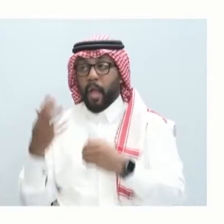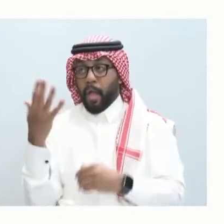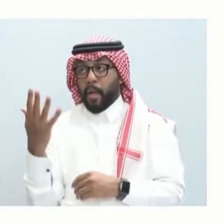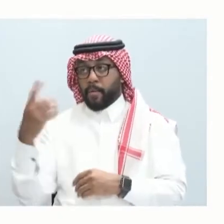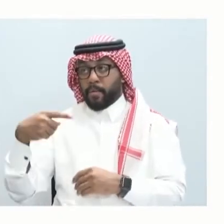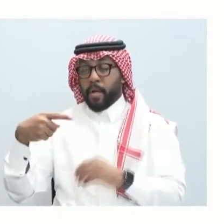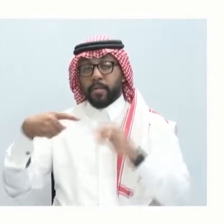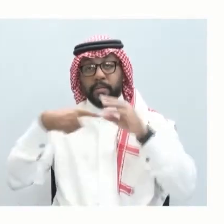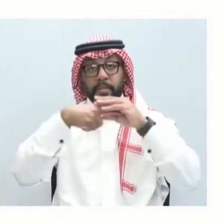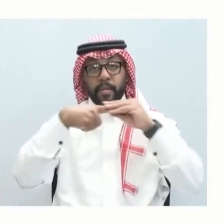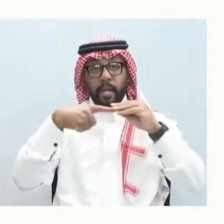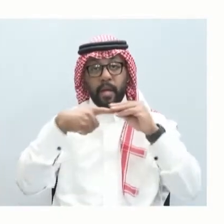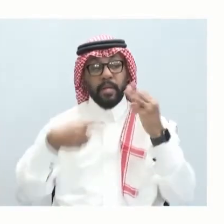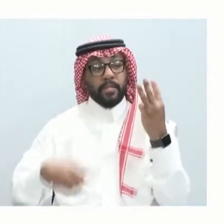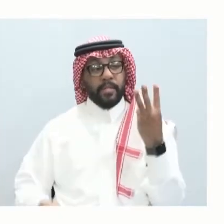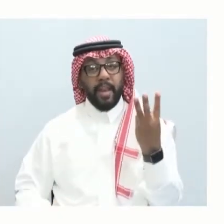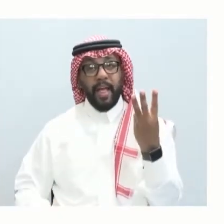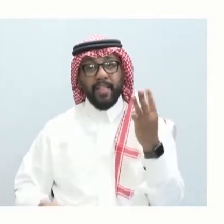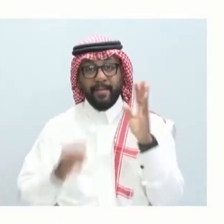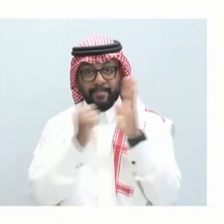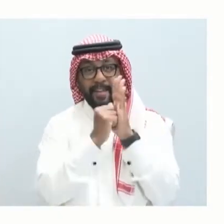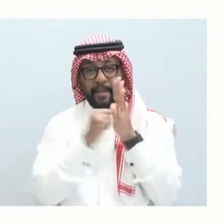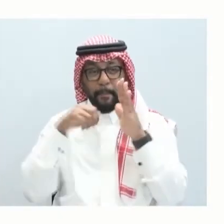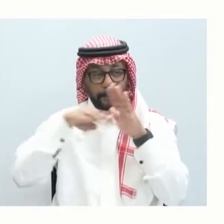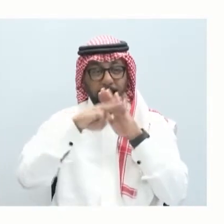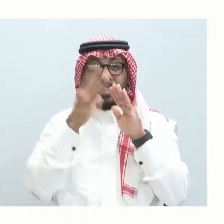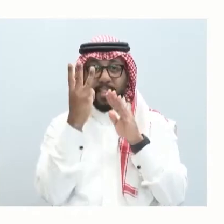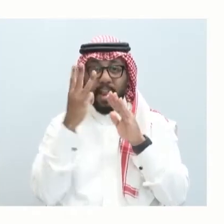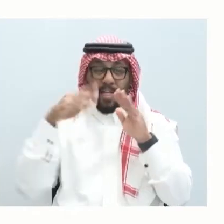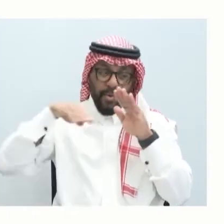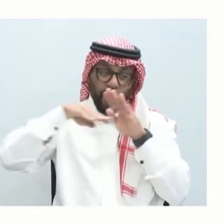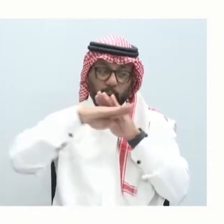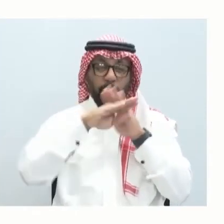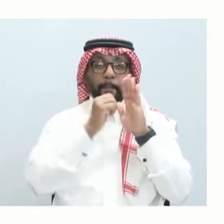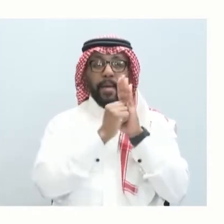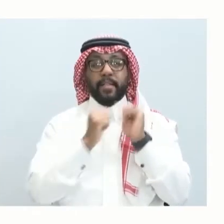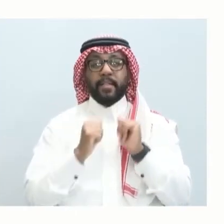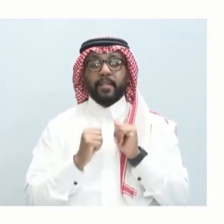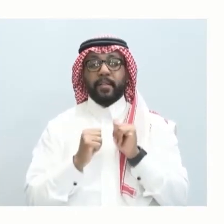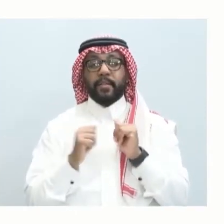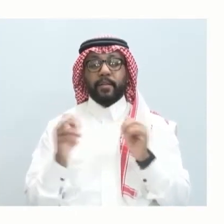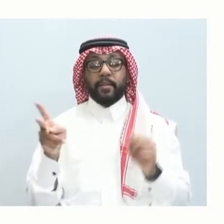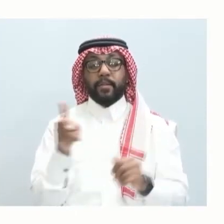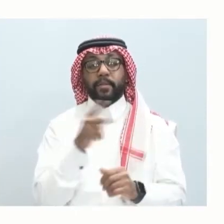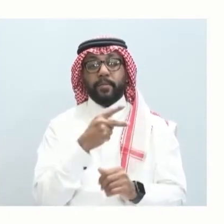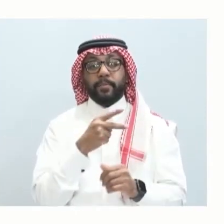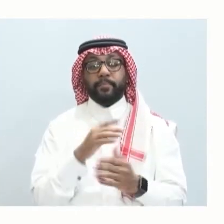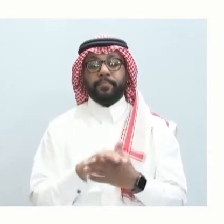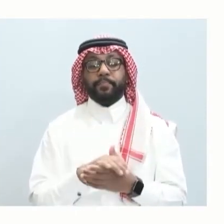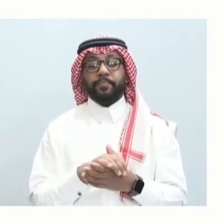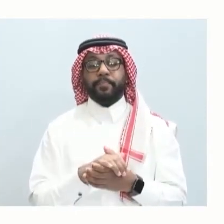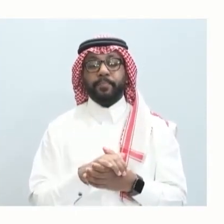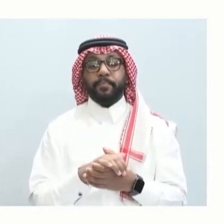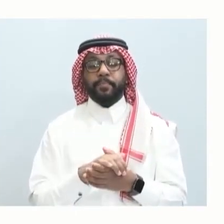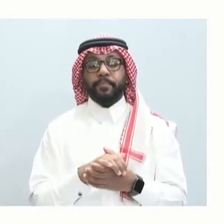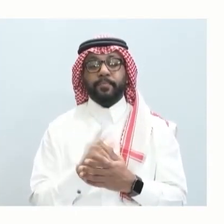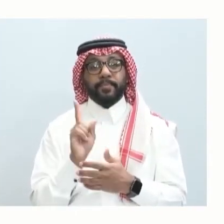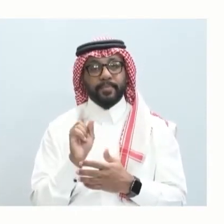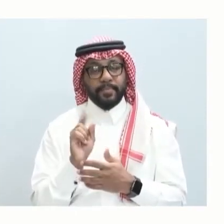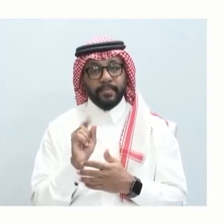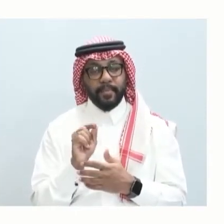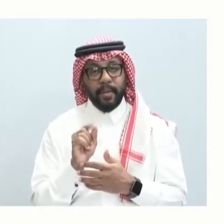15 مطروح منها ثلاثه ماذا اضع هنا وبناتي نعم علامه يساوي